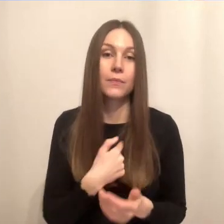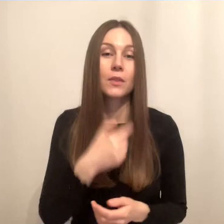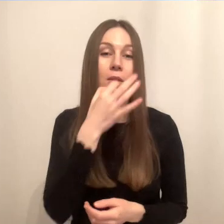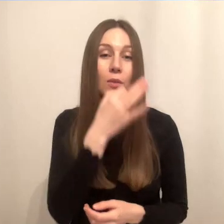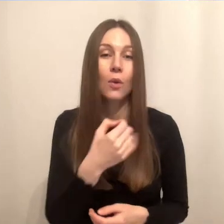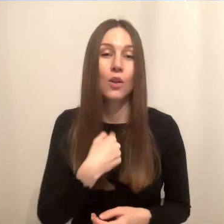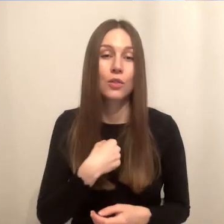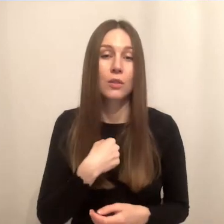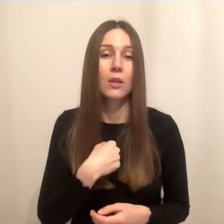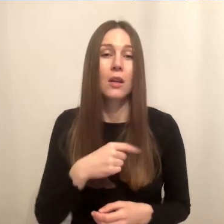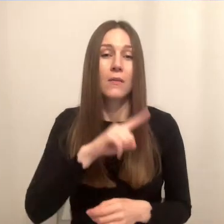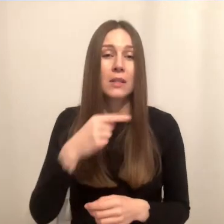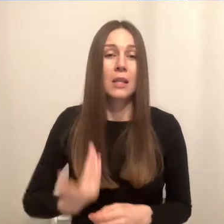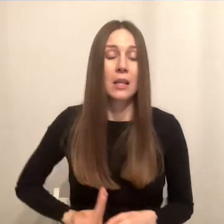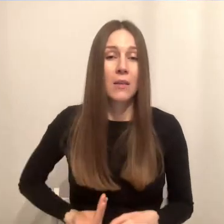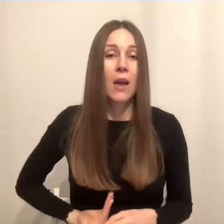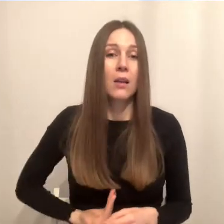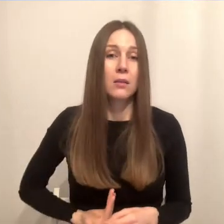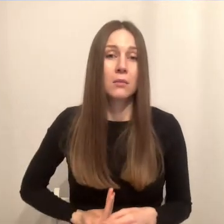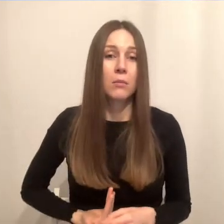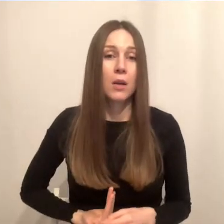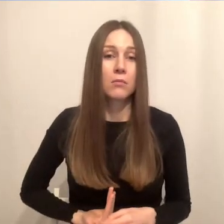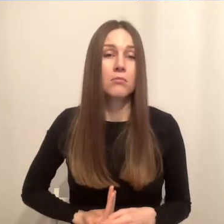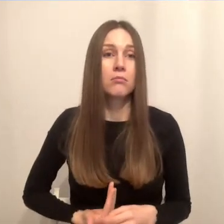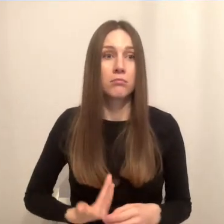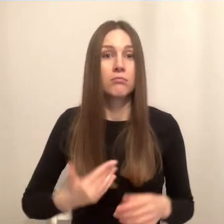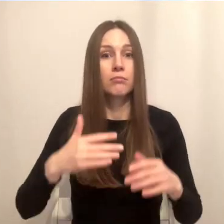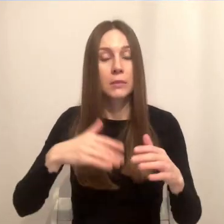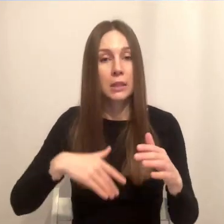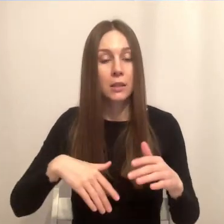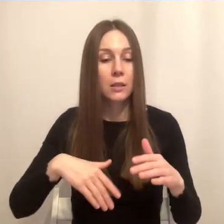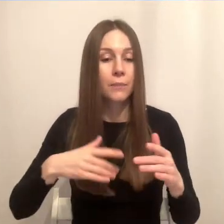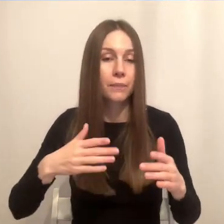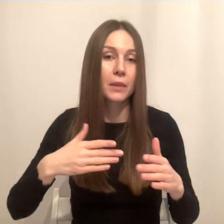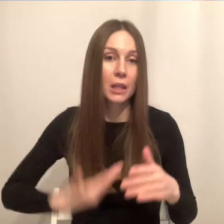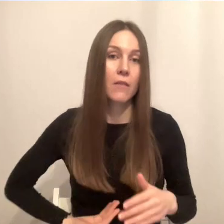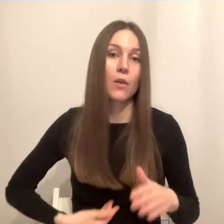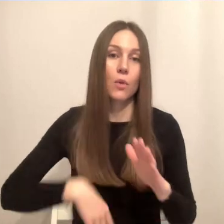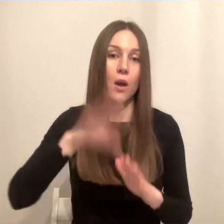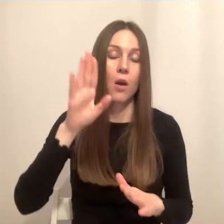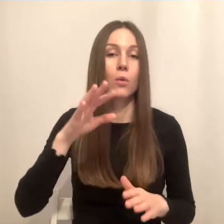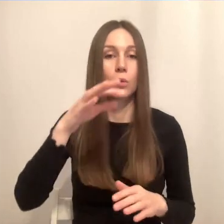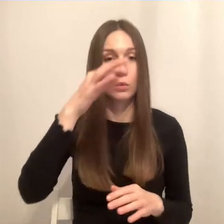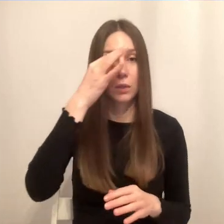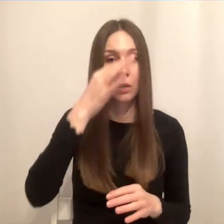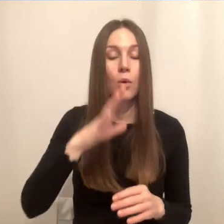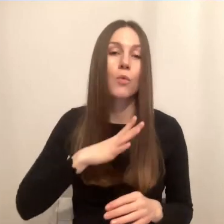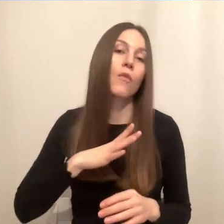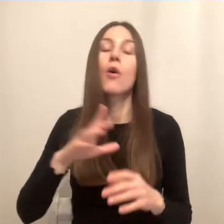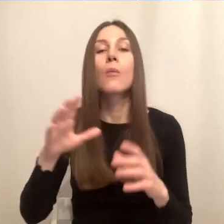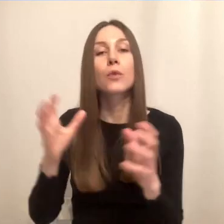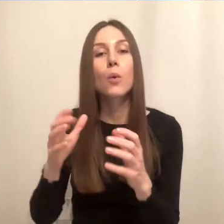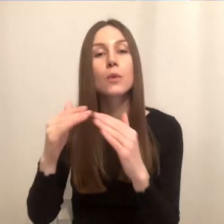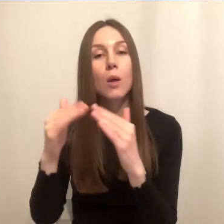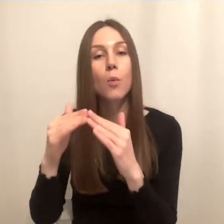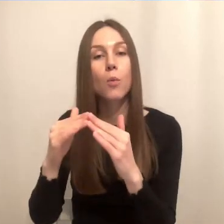gyvenimą gyvenu ir augau Trakų rajone. Pradėjau savo karjerą nuo vaikų globos namų auklėtojo,